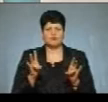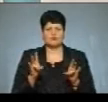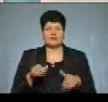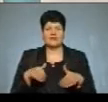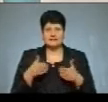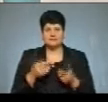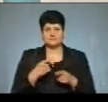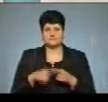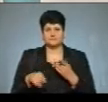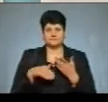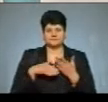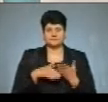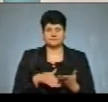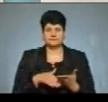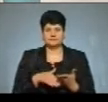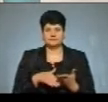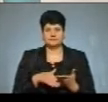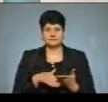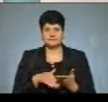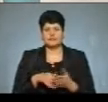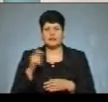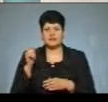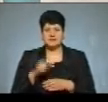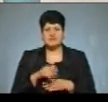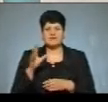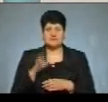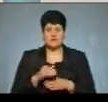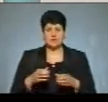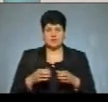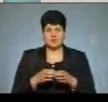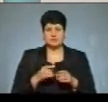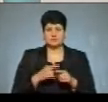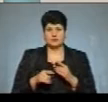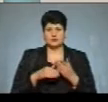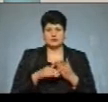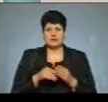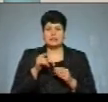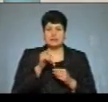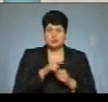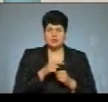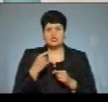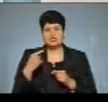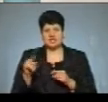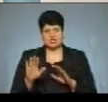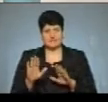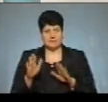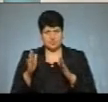надання екстреної медичної допомоги і приїзду всієї бригади екстреної медичної допомоги на той чи інший